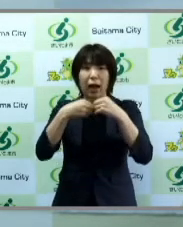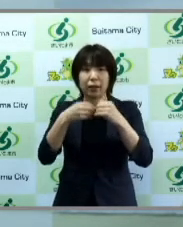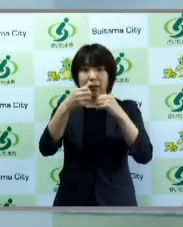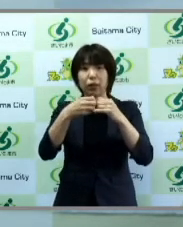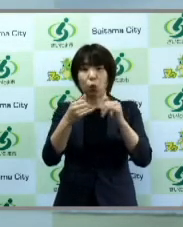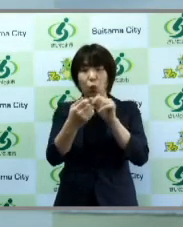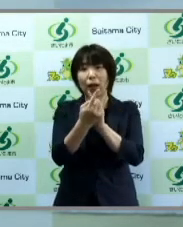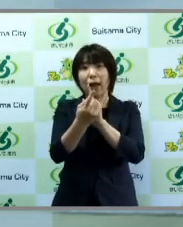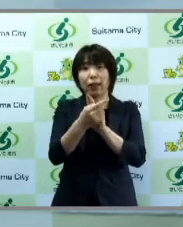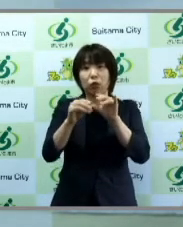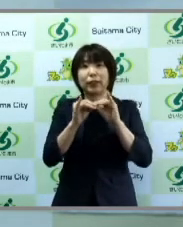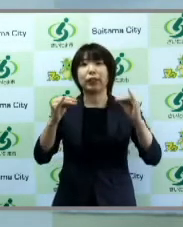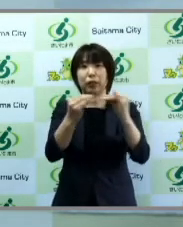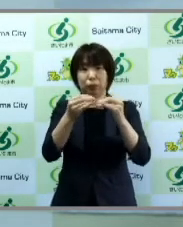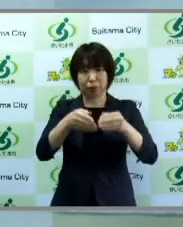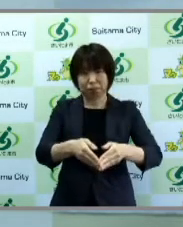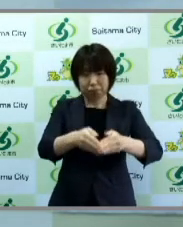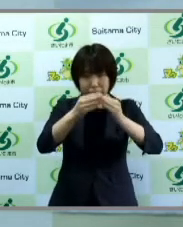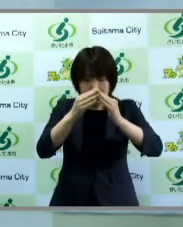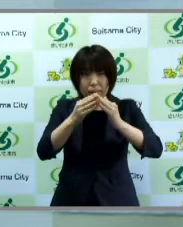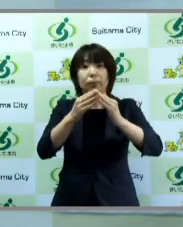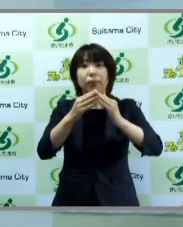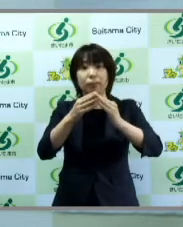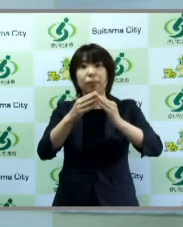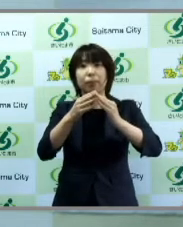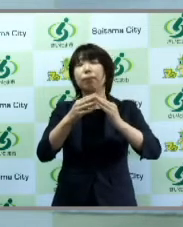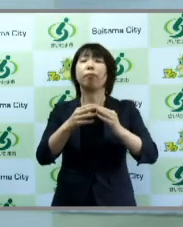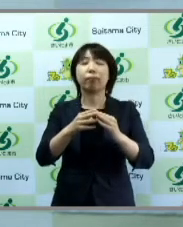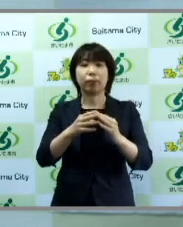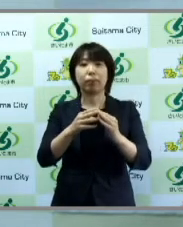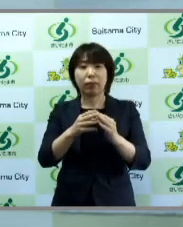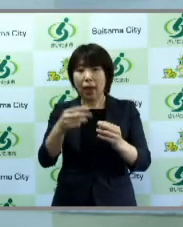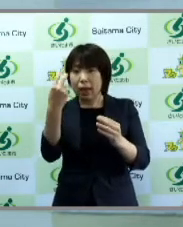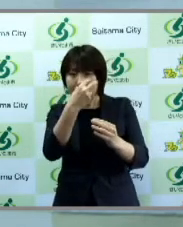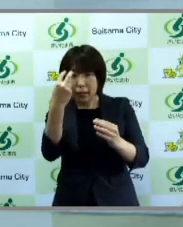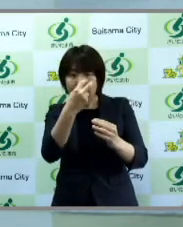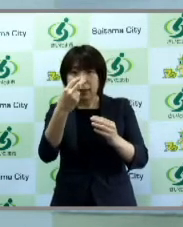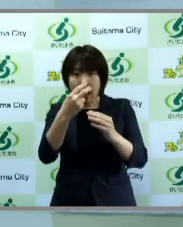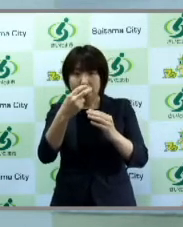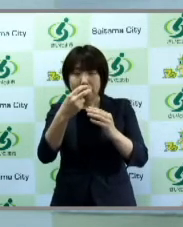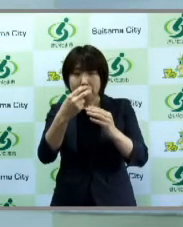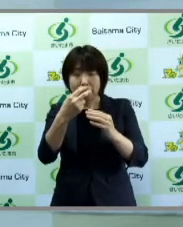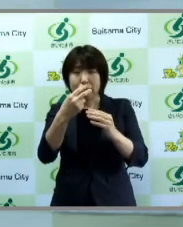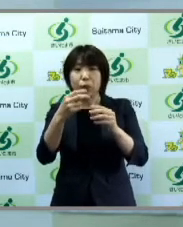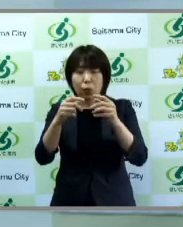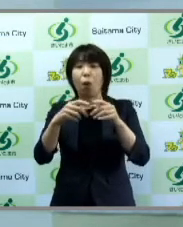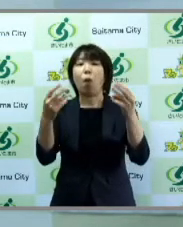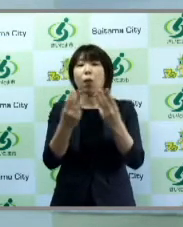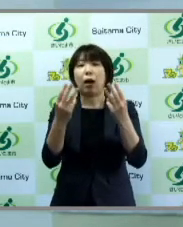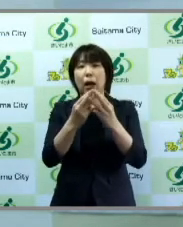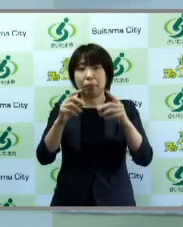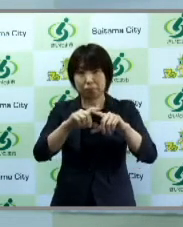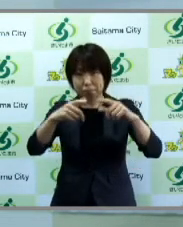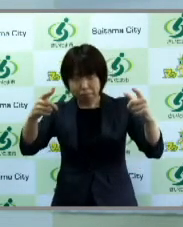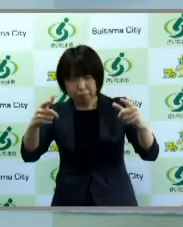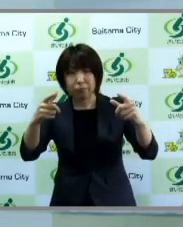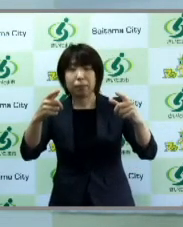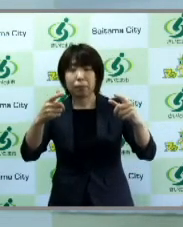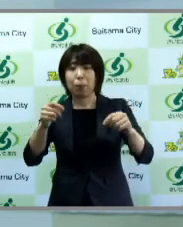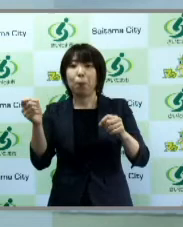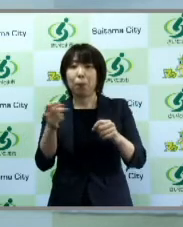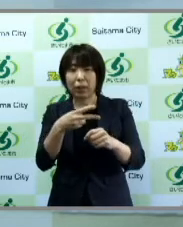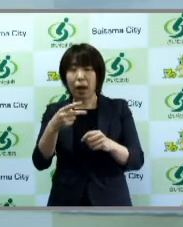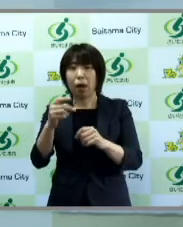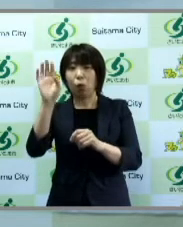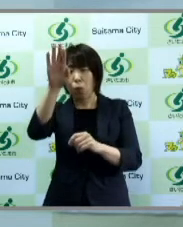第1波の振り返りを踏まえ、検査体制の拡充による検査数の大幅な増加、積極的疫学調査の体